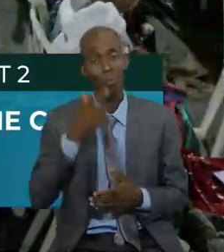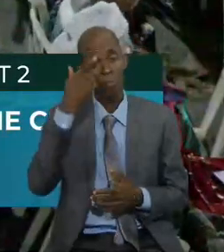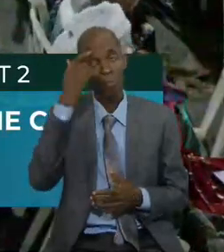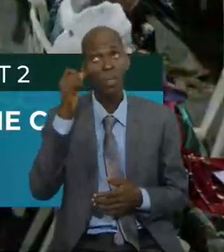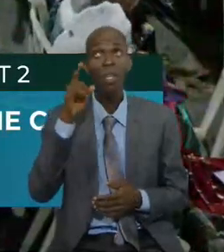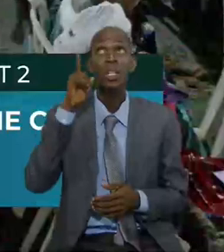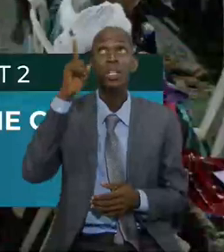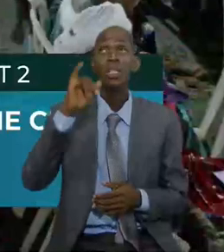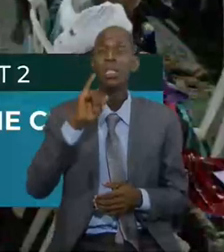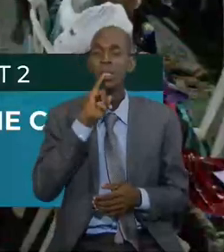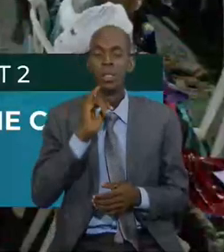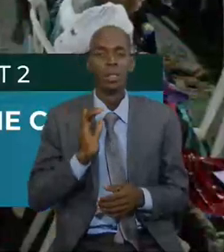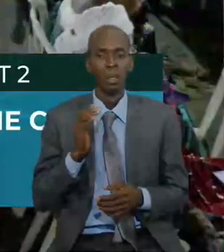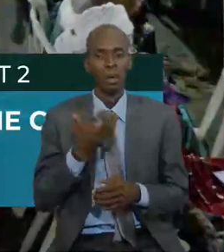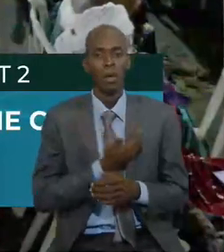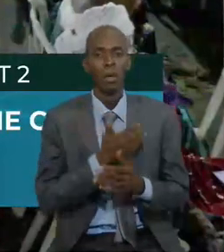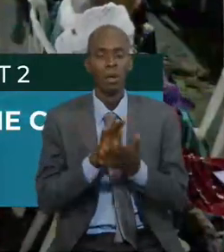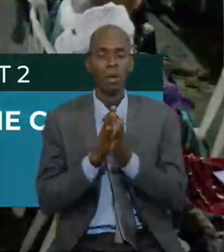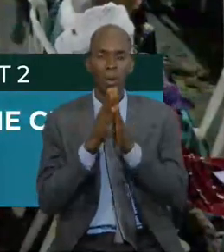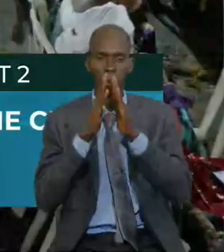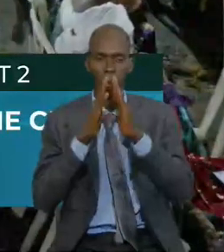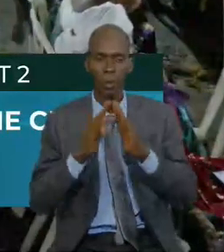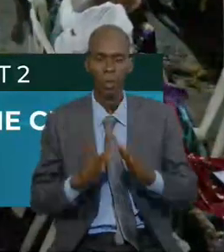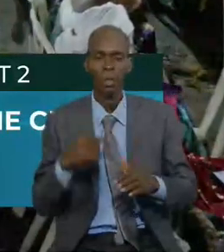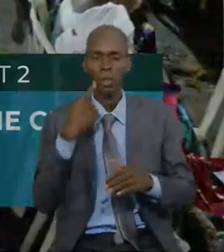parce que notre père